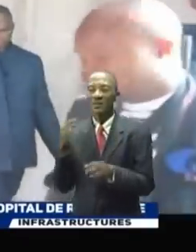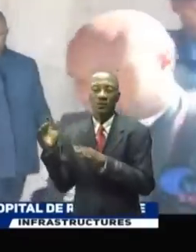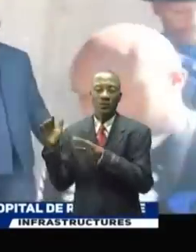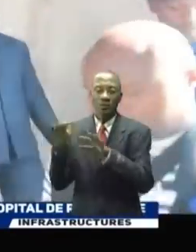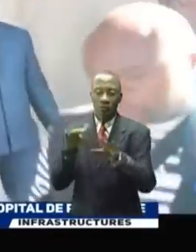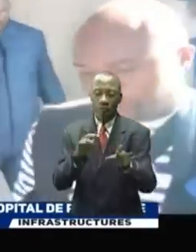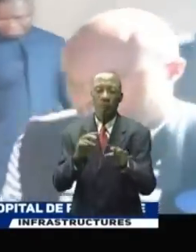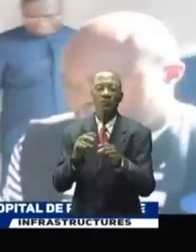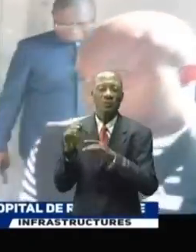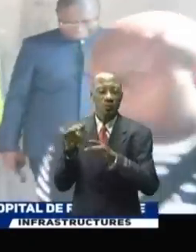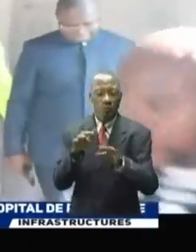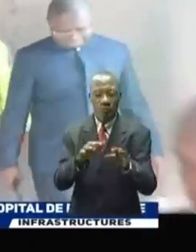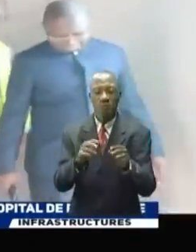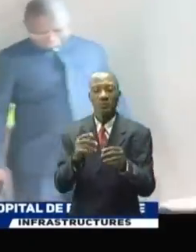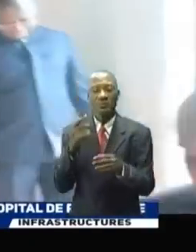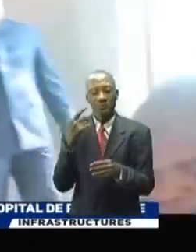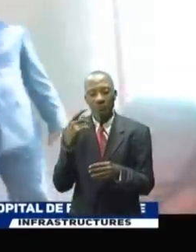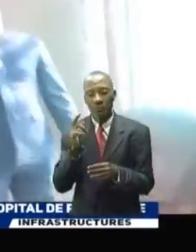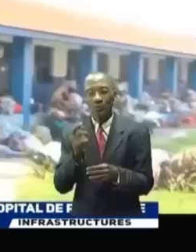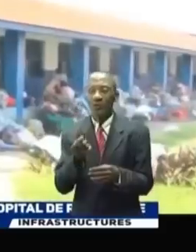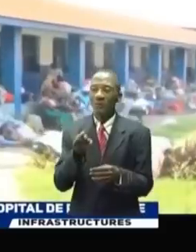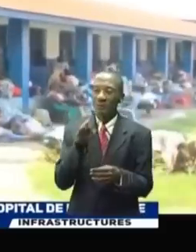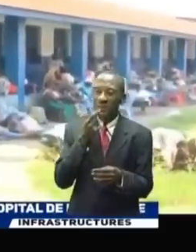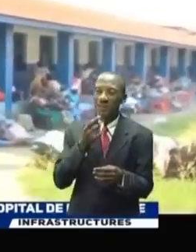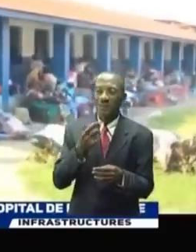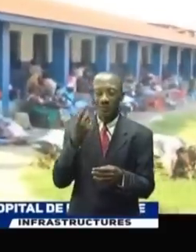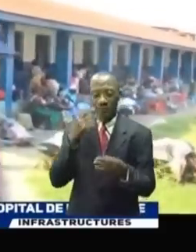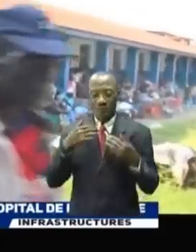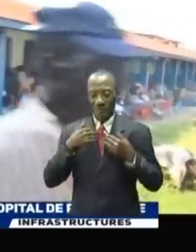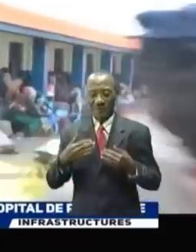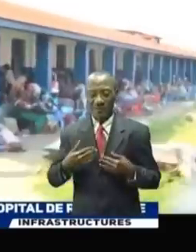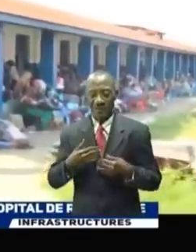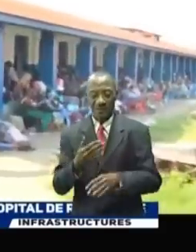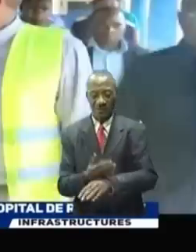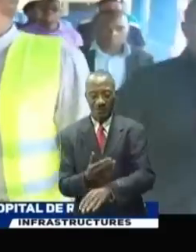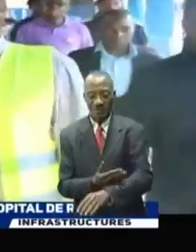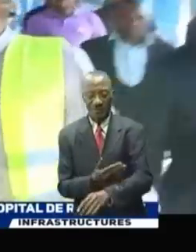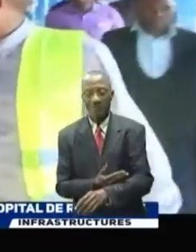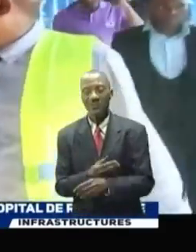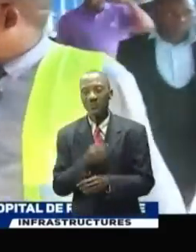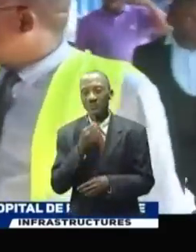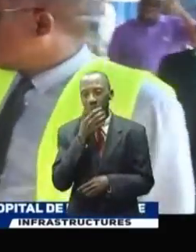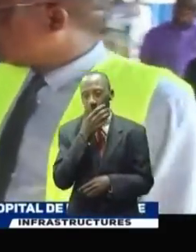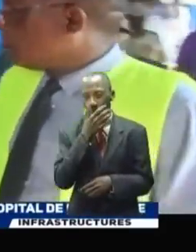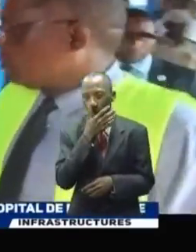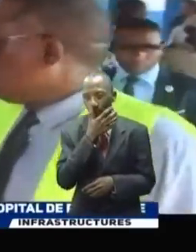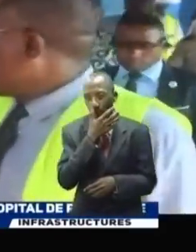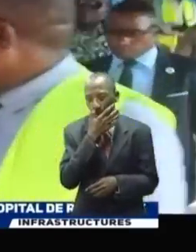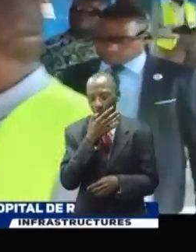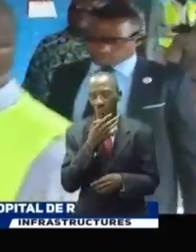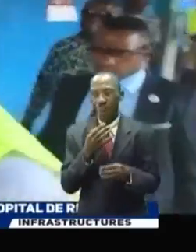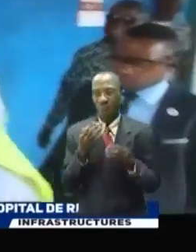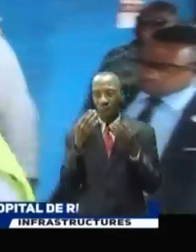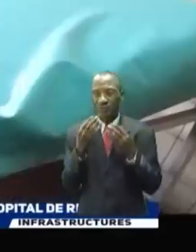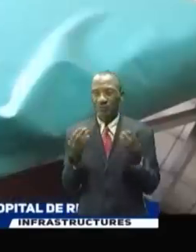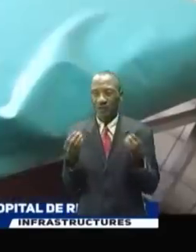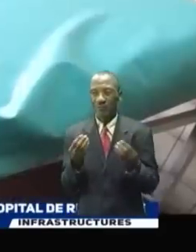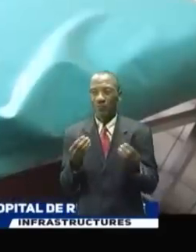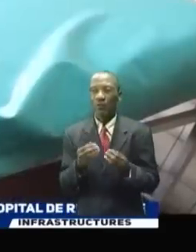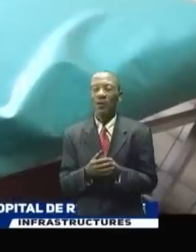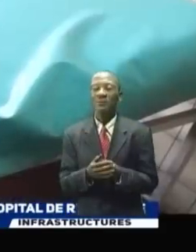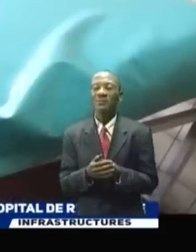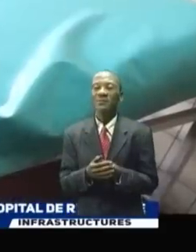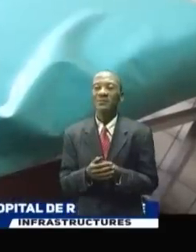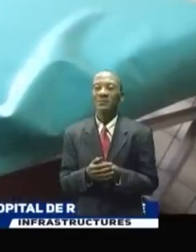l'hôpital continue à fonctionner normalement. Tous les services sont opérationnels avec quelques aménagements. Les malades sont pris